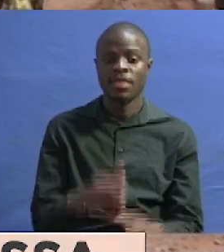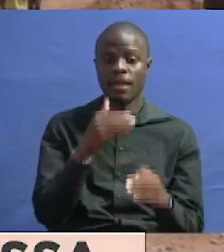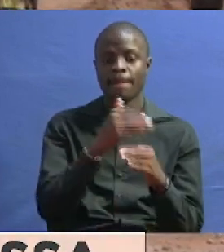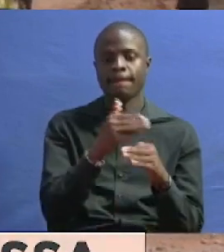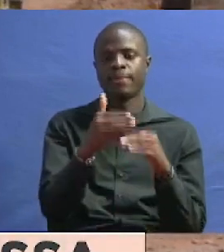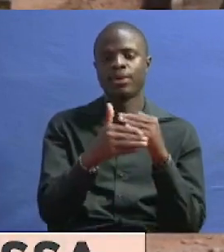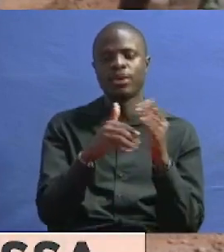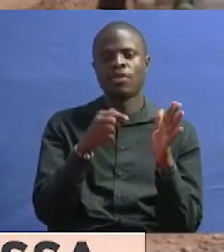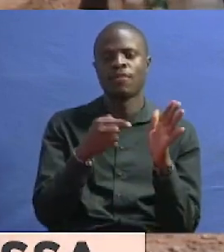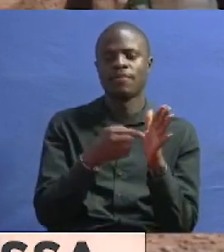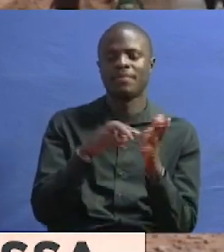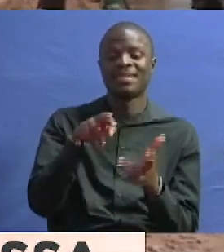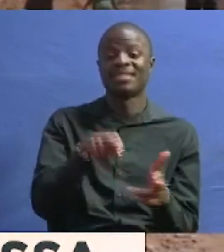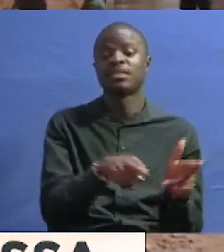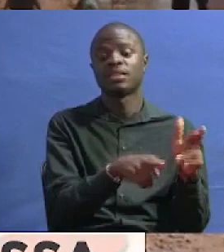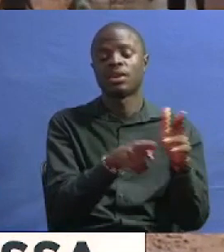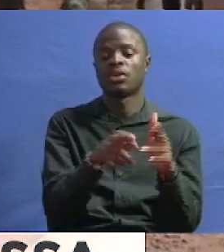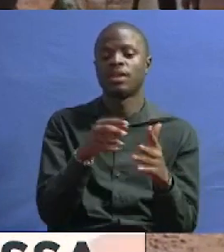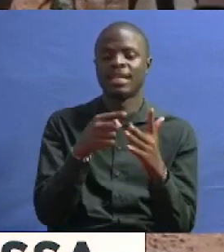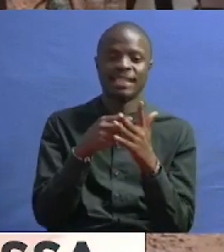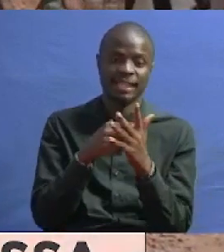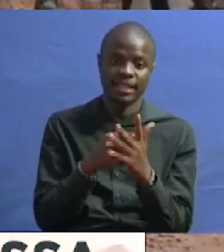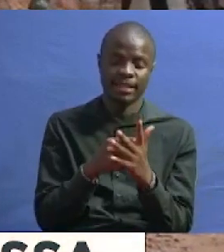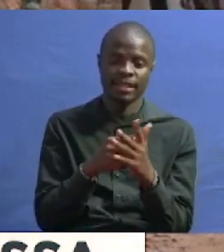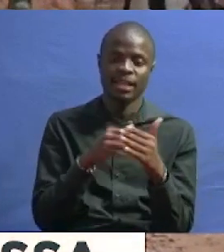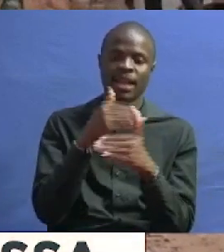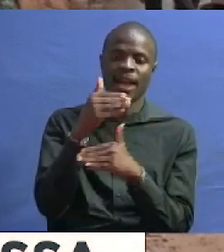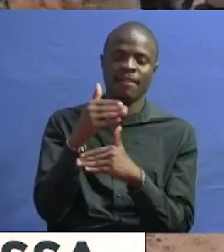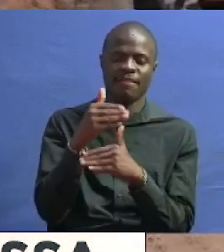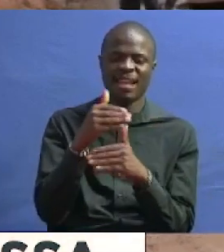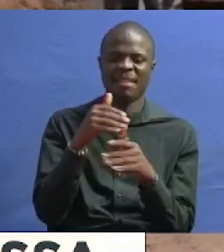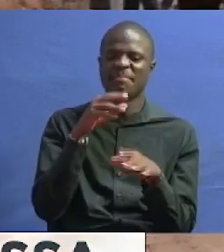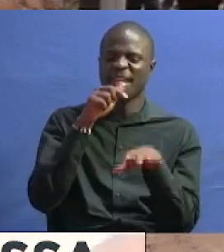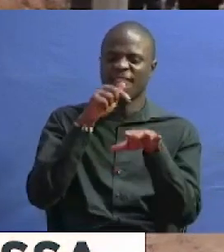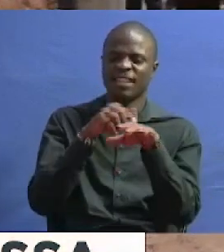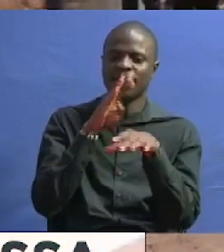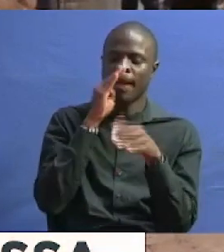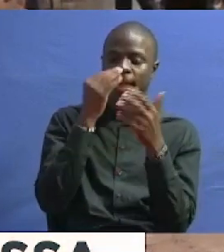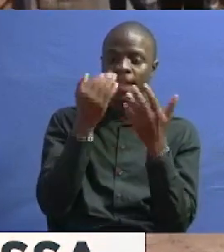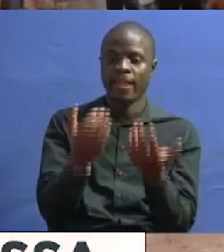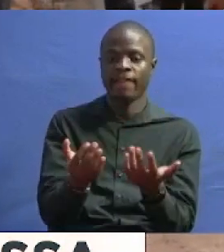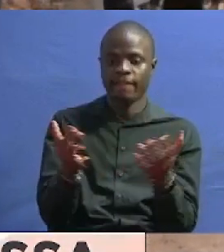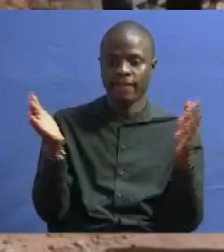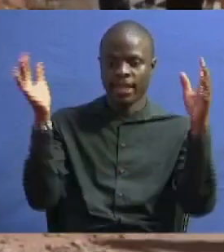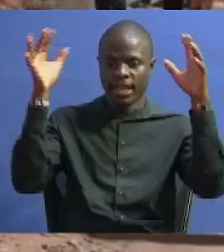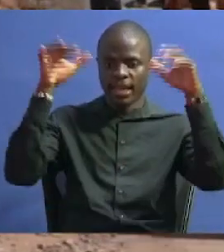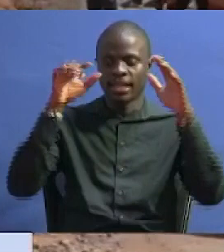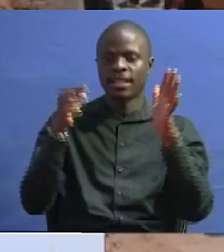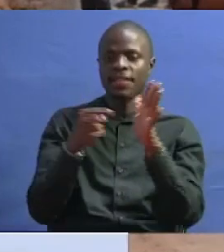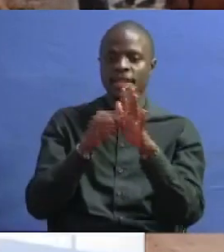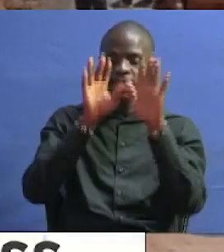Utengenezaji wa barabara ya Garissa Madogo umeng'oa nanga baada ya kuathiriwa na mafuriko. Shughuli hii